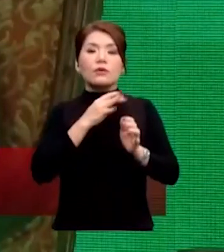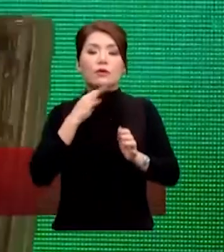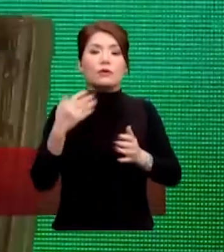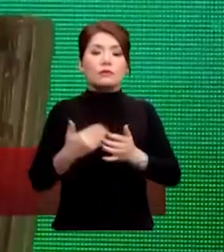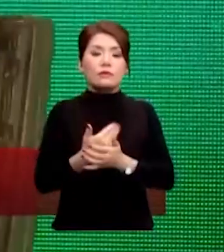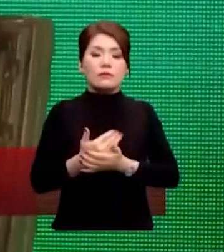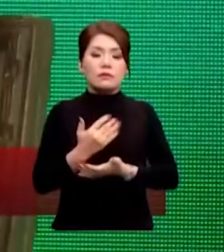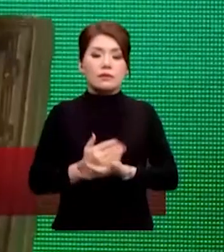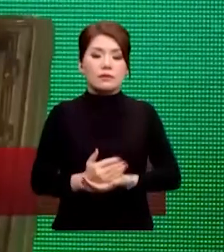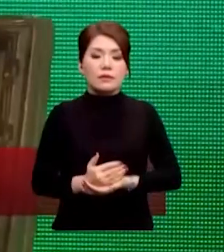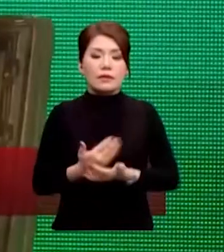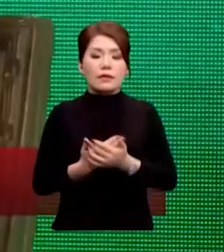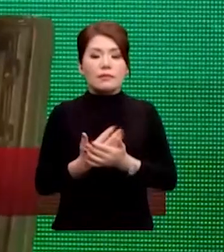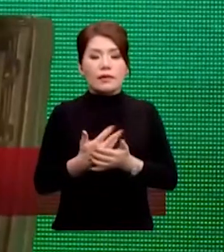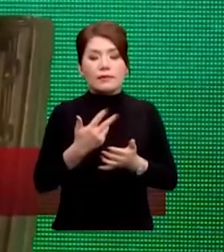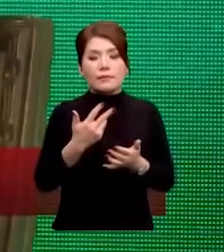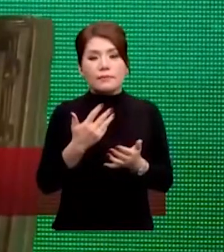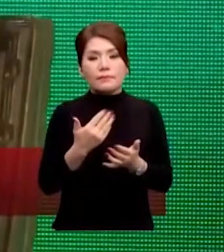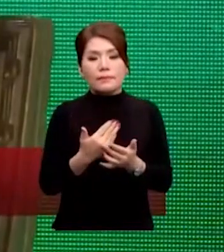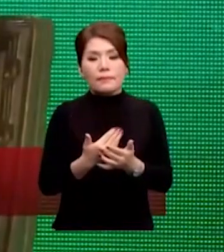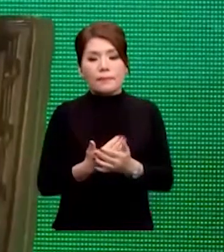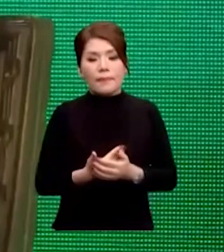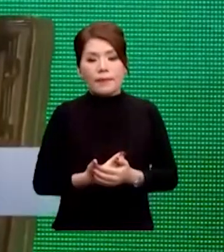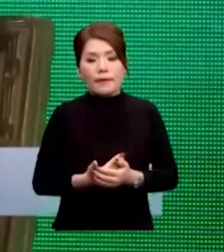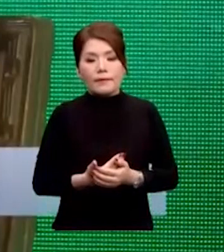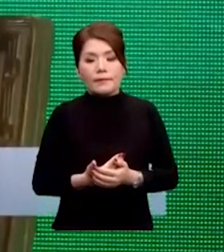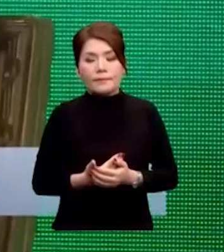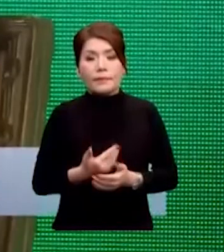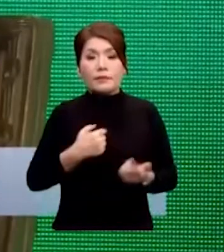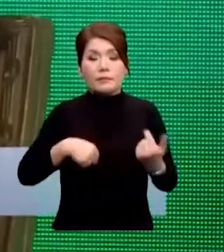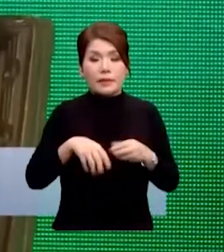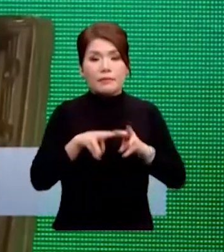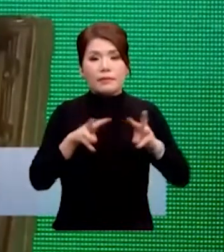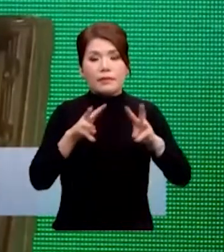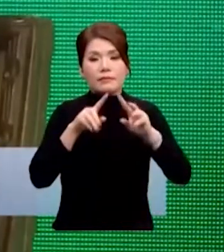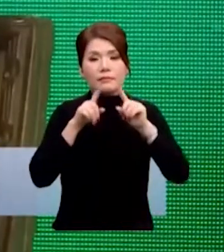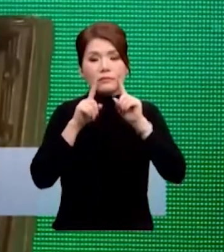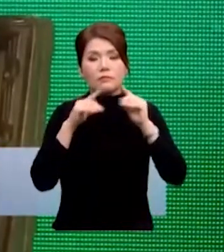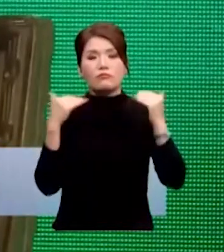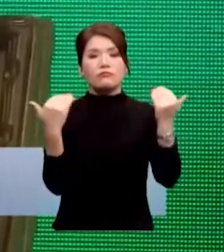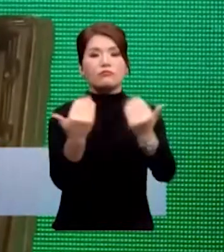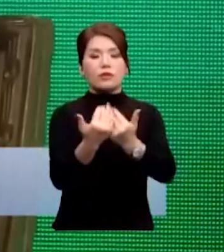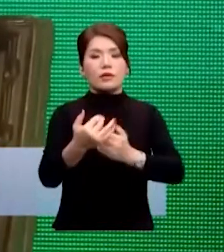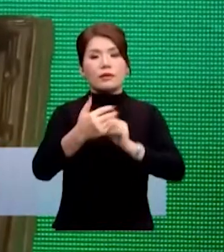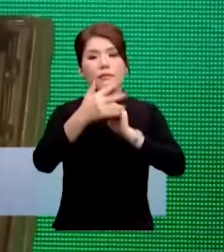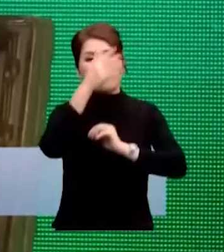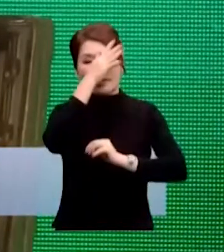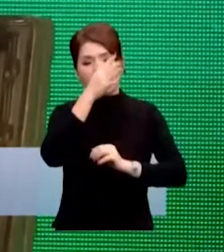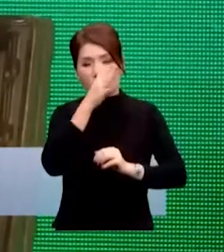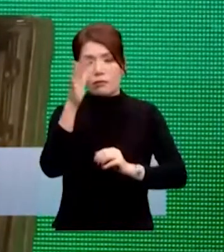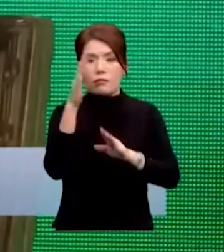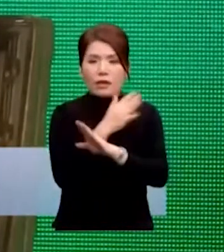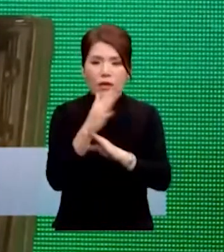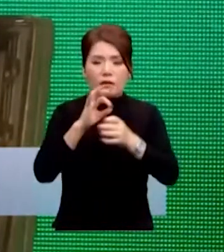айтты. Сегодня сколько там? 8 месяцев мы тут, 7 месяцев в мәжілісте. Біз мәжілісте 7 ай болдық және бизнес тарапынан экологияға зиян келтіретін